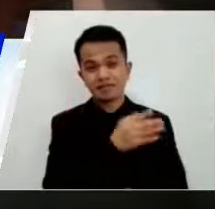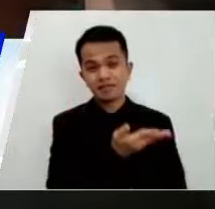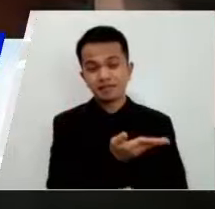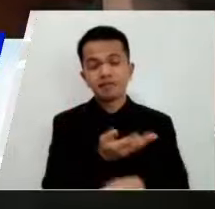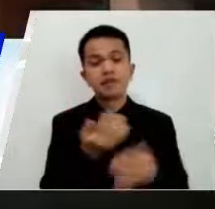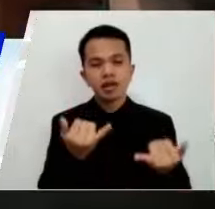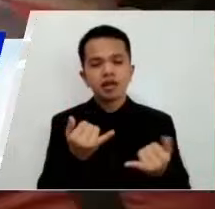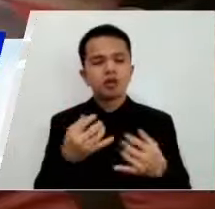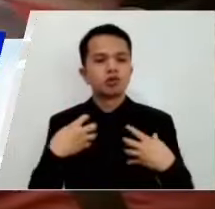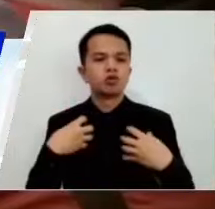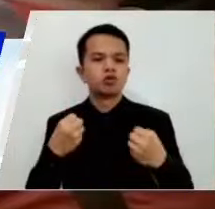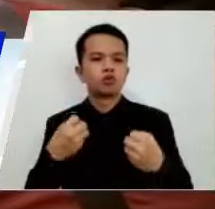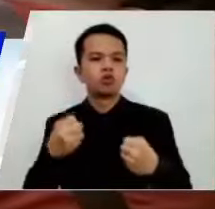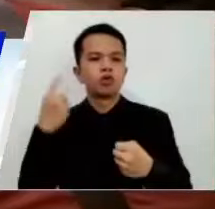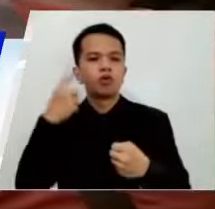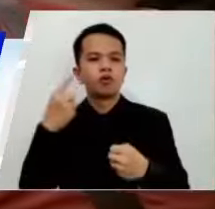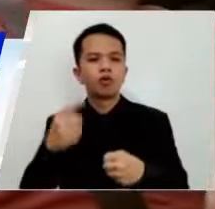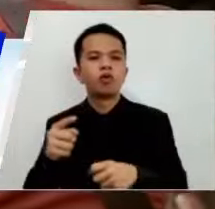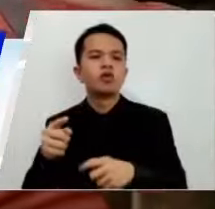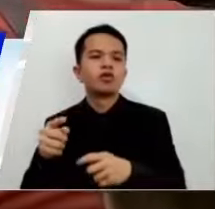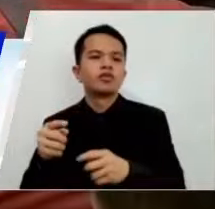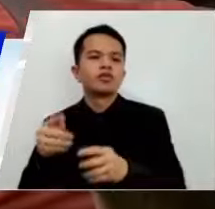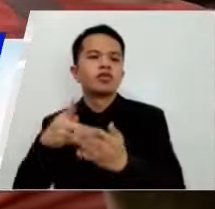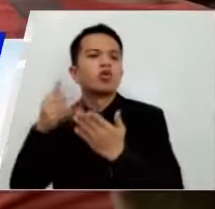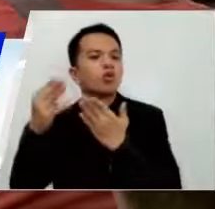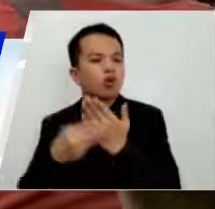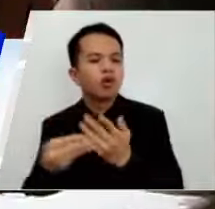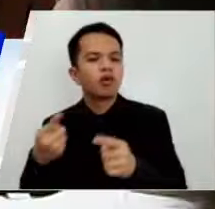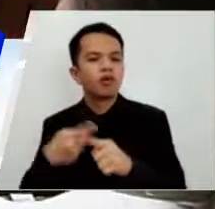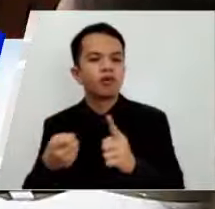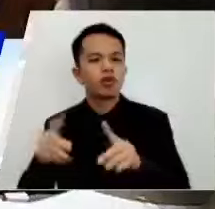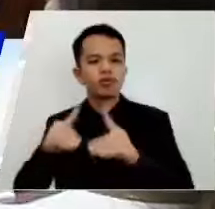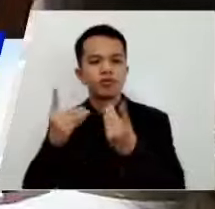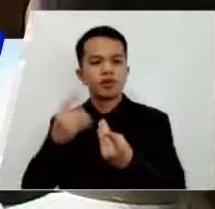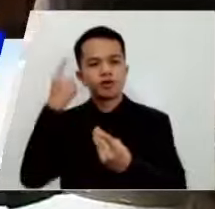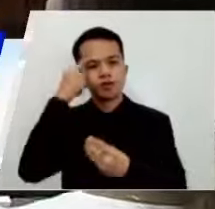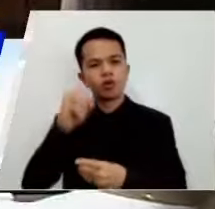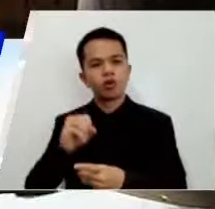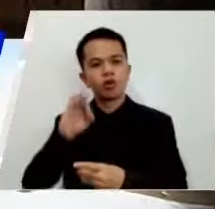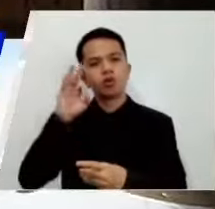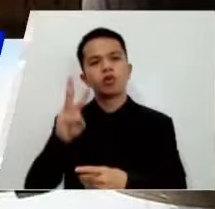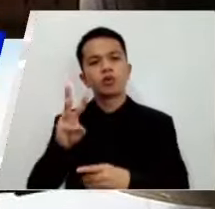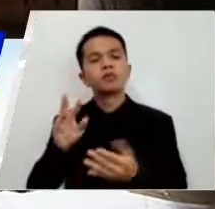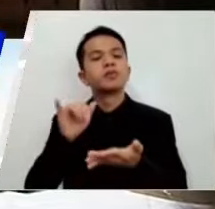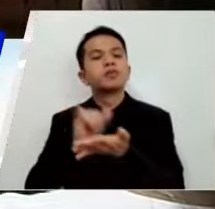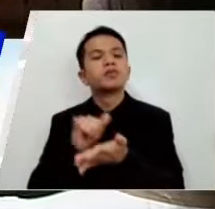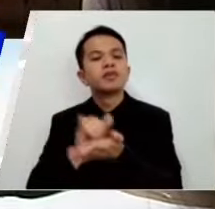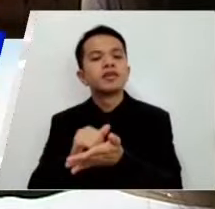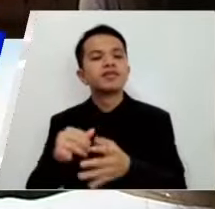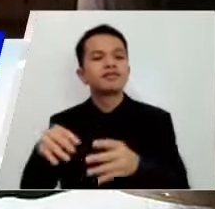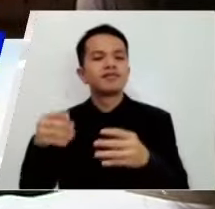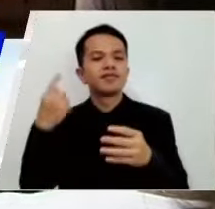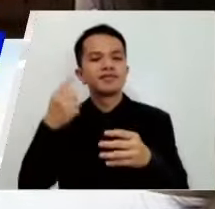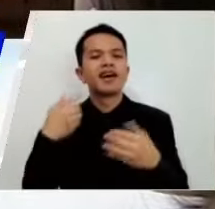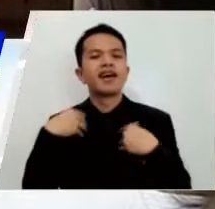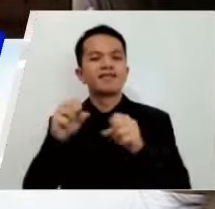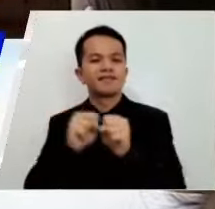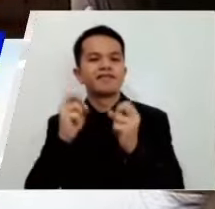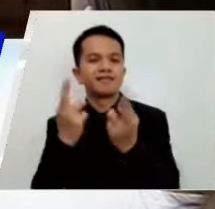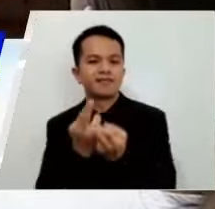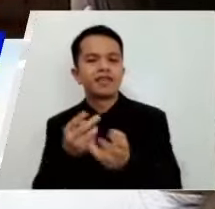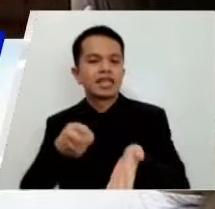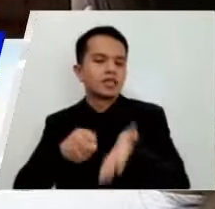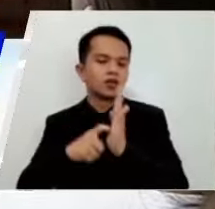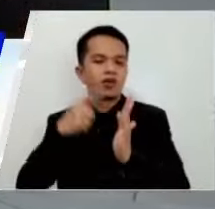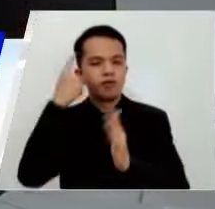Financial Literacy Program ng Department of Migrant Workers. Bahagi niyan ang seminar na required para sa lahat ng paalis